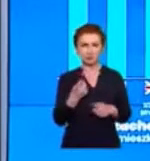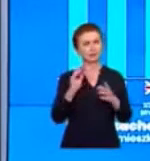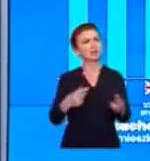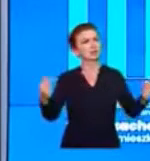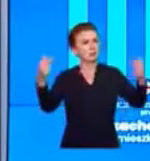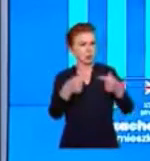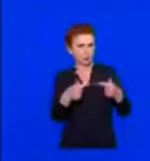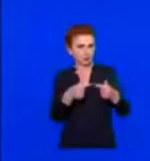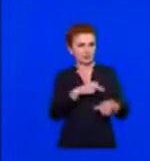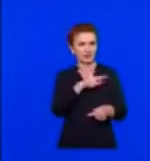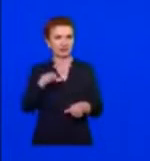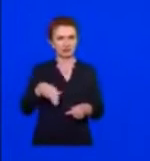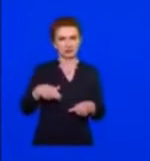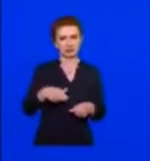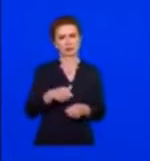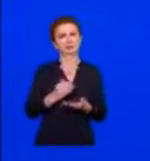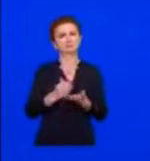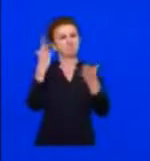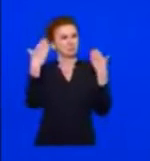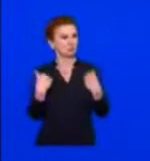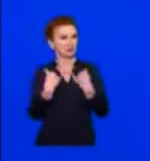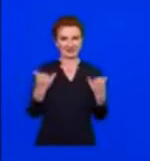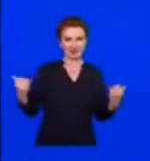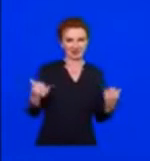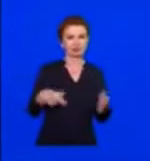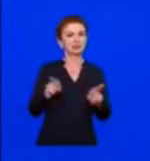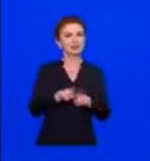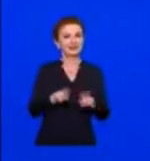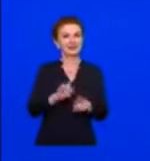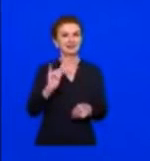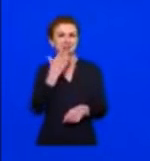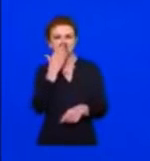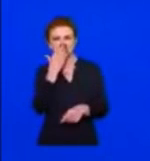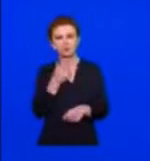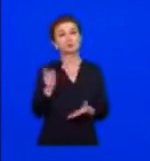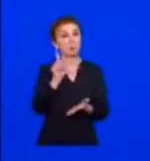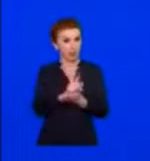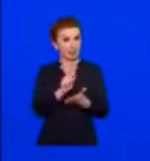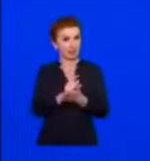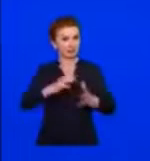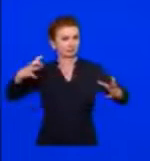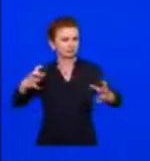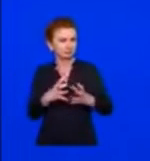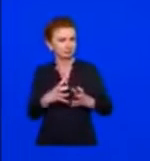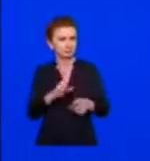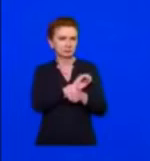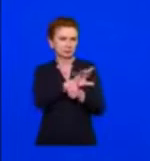zdrowia, ale także właśnie do tego, w jaki sposób udaje nam się zapanować nad